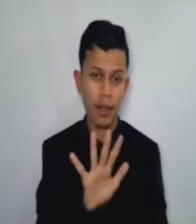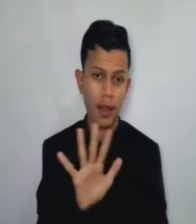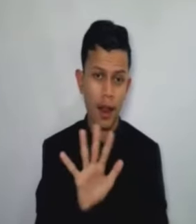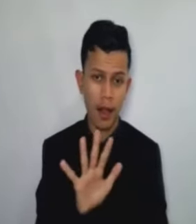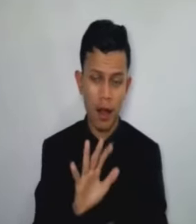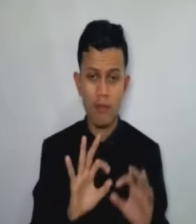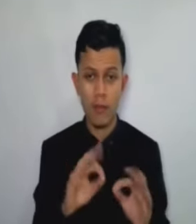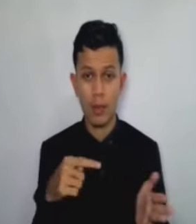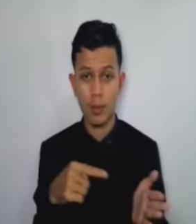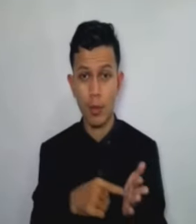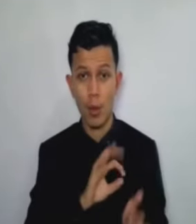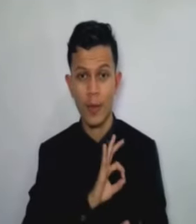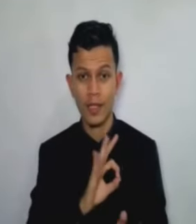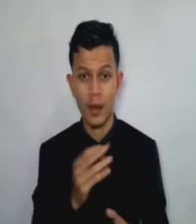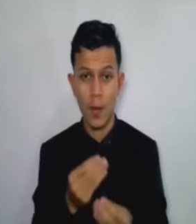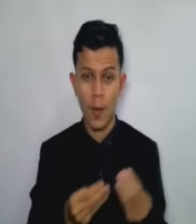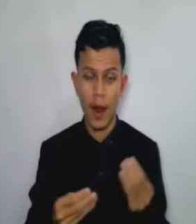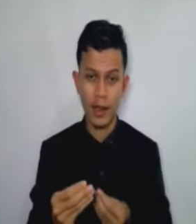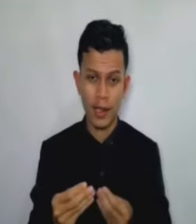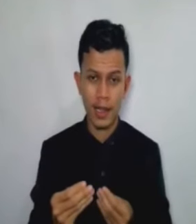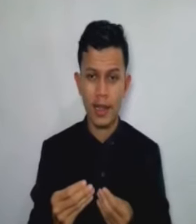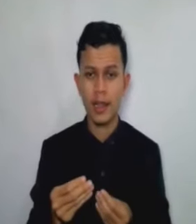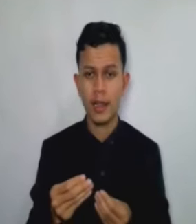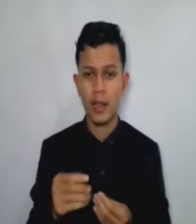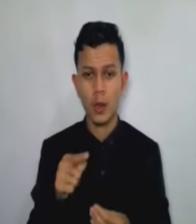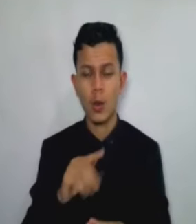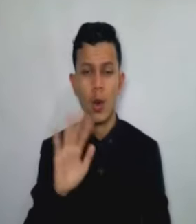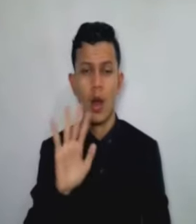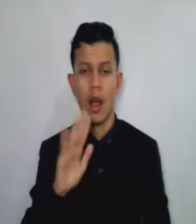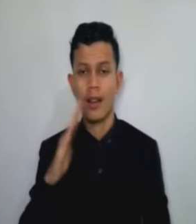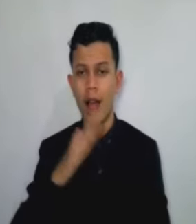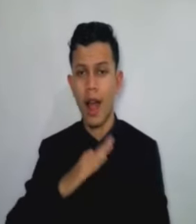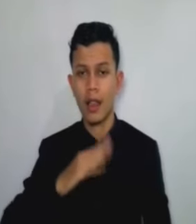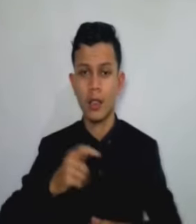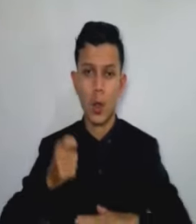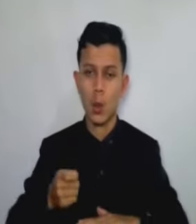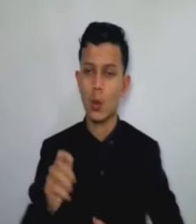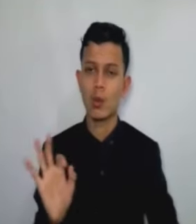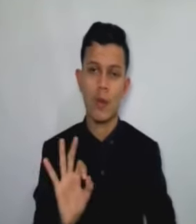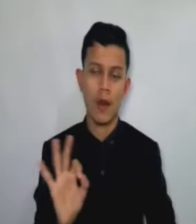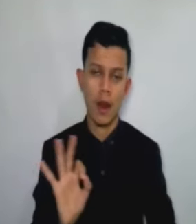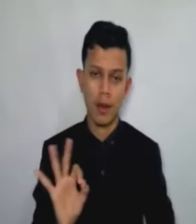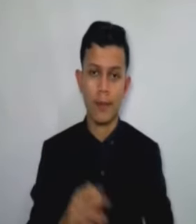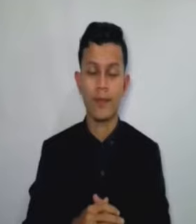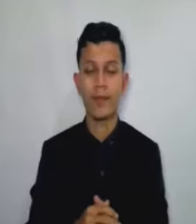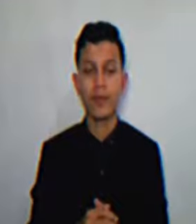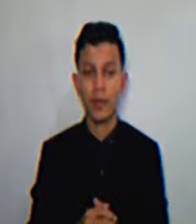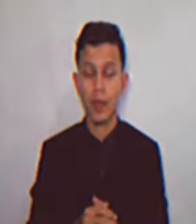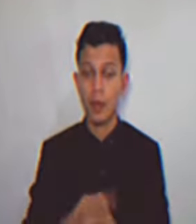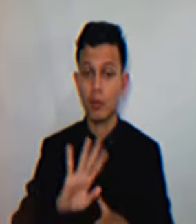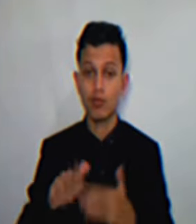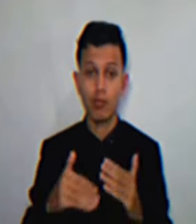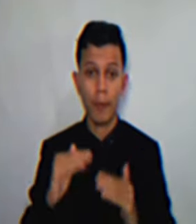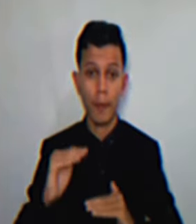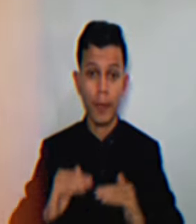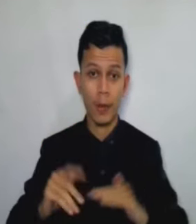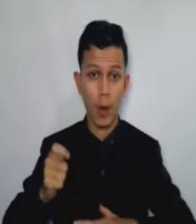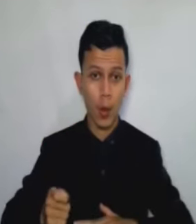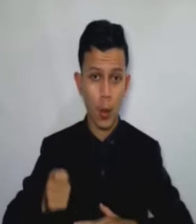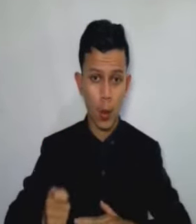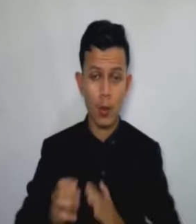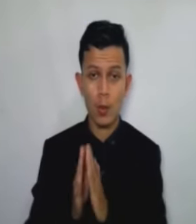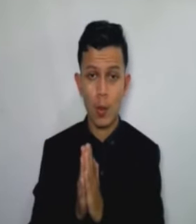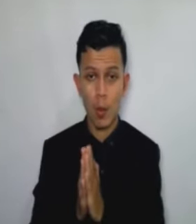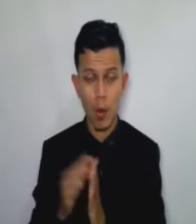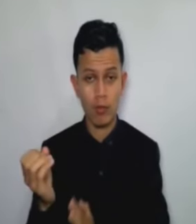tahun 2024 juga adalah tidak beralasan menurut hukum. Berdasarkan seluruh pertimbangan hukum, dalil pemohon yang